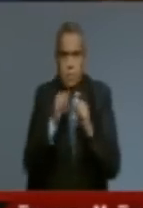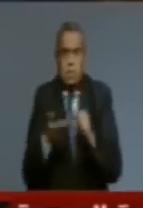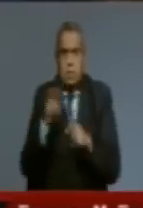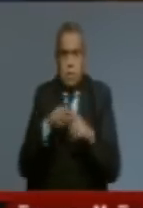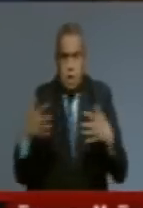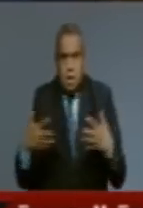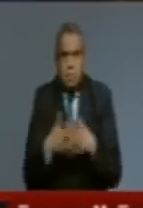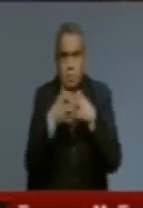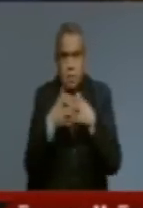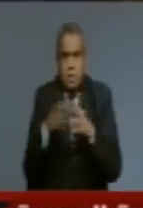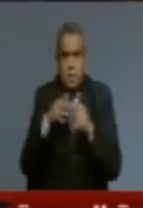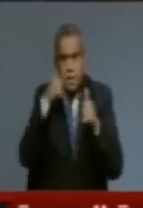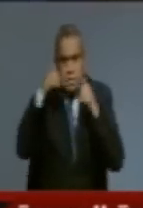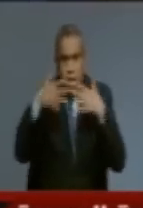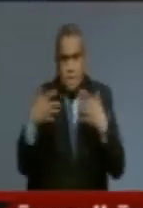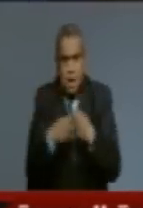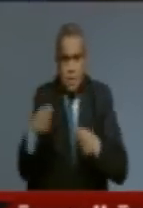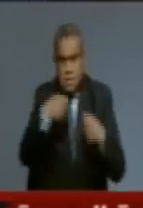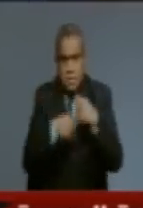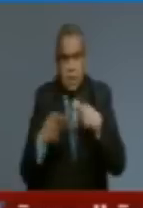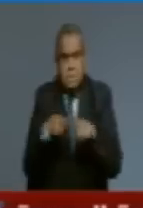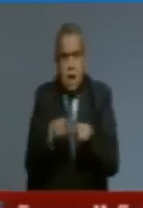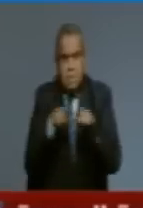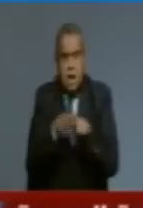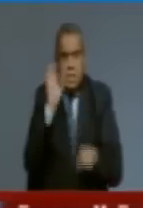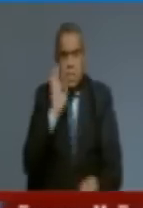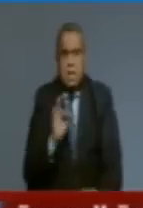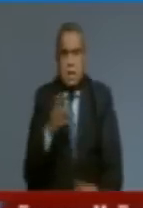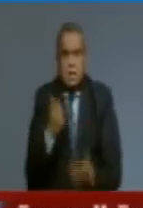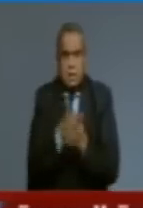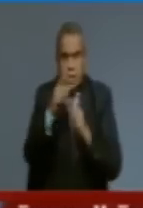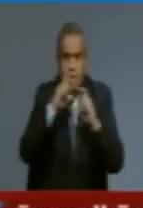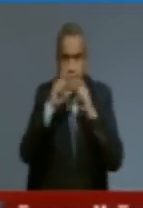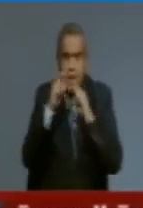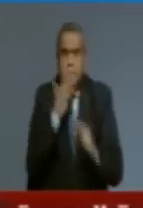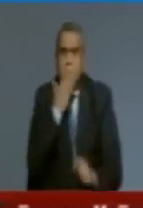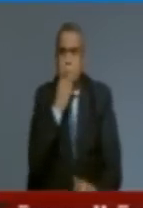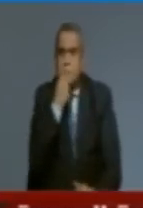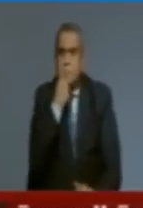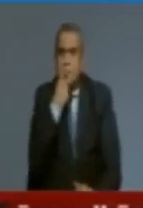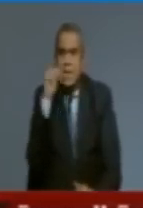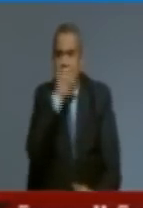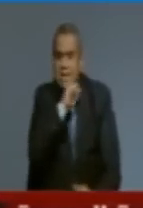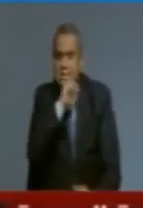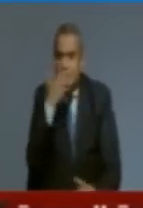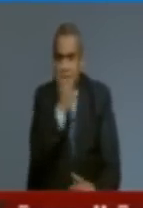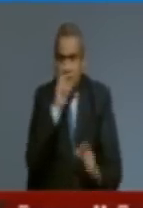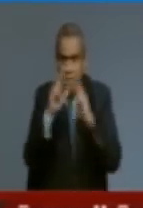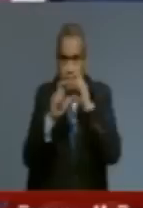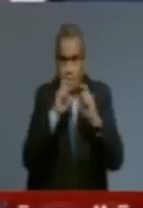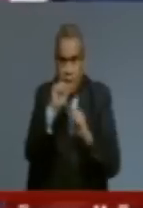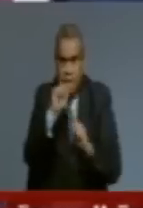اقتصادات الدول النامية في هذه العمليات. نحن في بنك بريكس نرى في ذلك مهمتنا